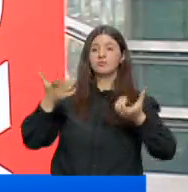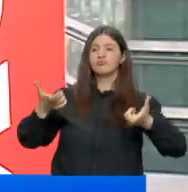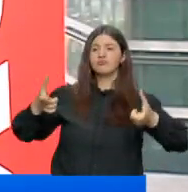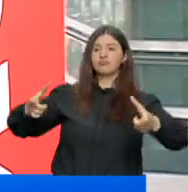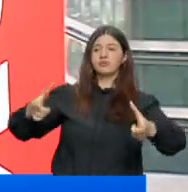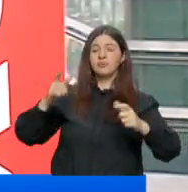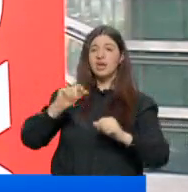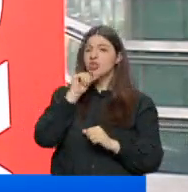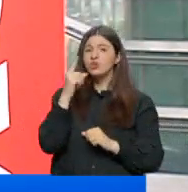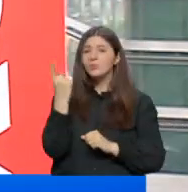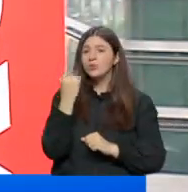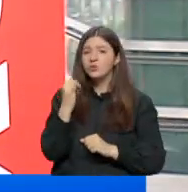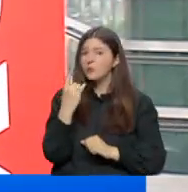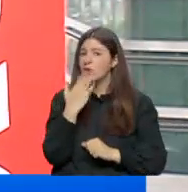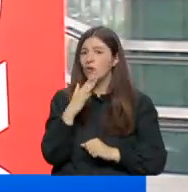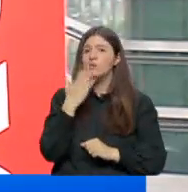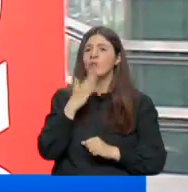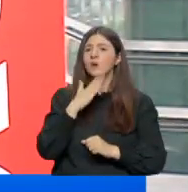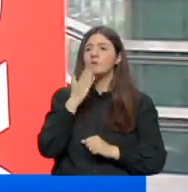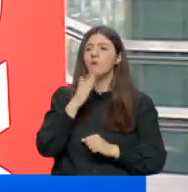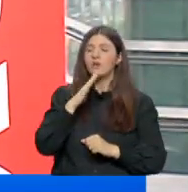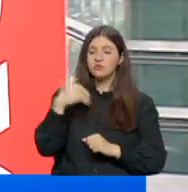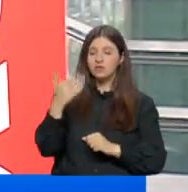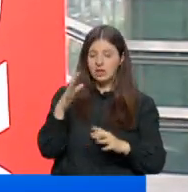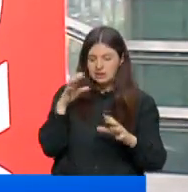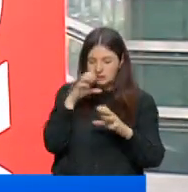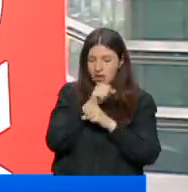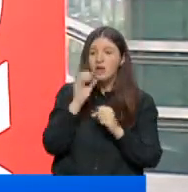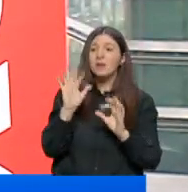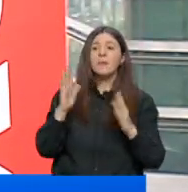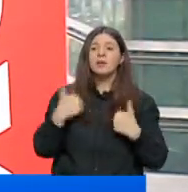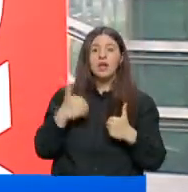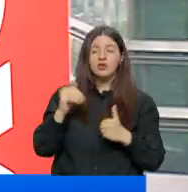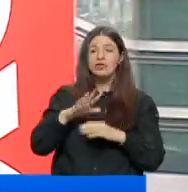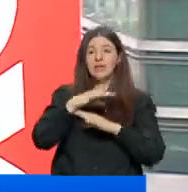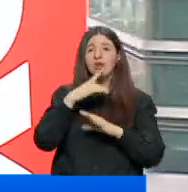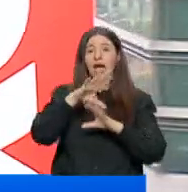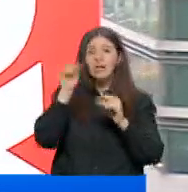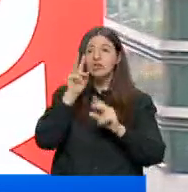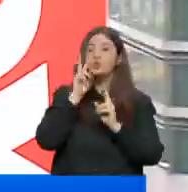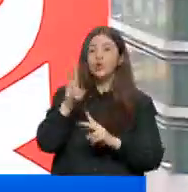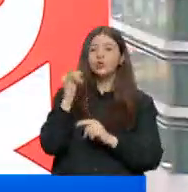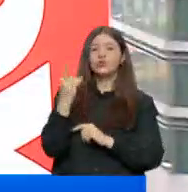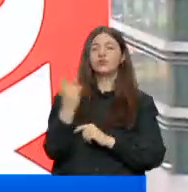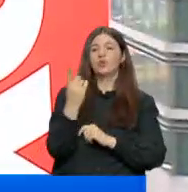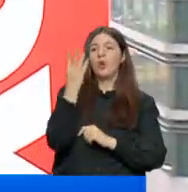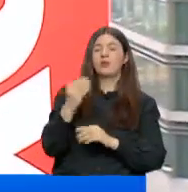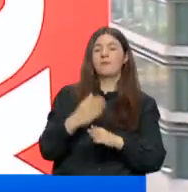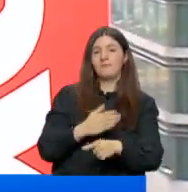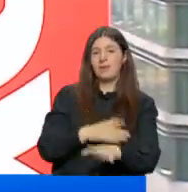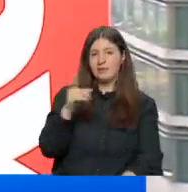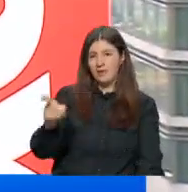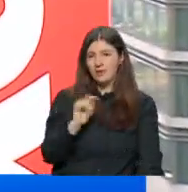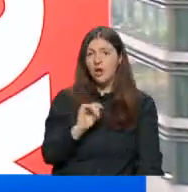kurarak. Hiç kötü bir şey yok. Yok yok yok. Artık ama saklanamaz hale geliyor. Diyelim ki herkesin gördüğü kötü bir şey oluyor